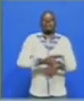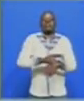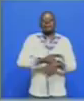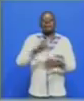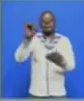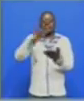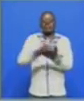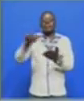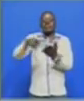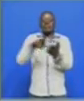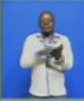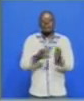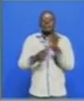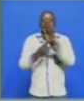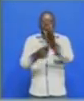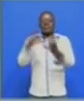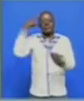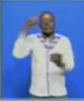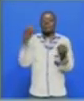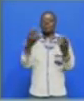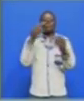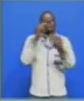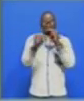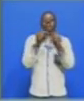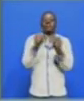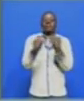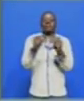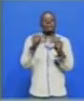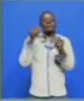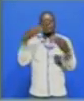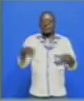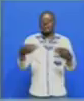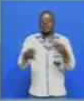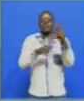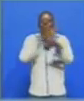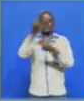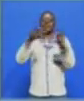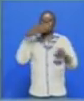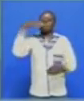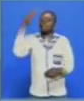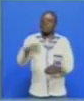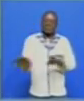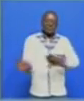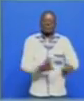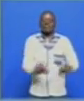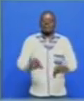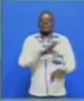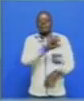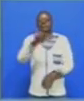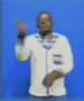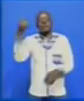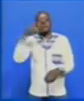rapport indique des malversations à plusieurs niveaux, des marchés publics mal exécutés et d'autres pas du